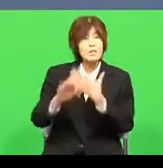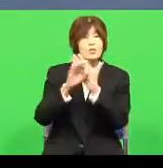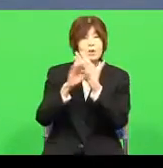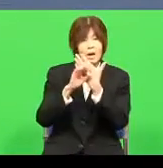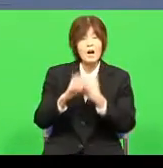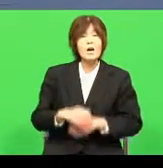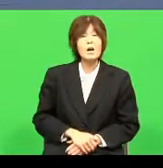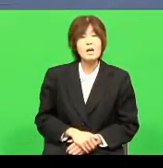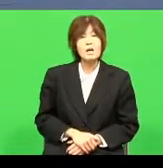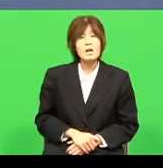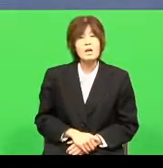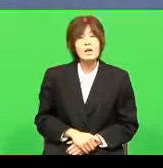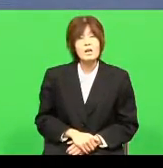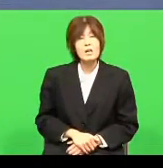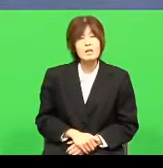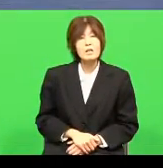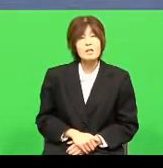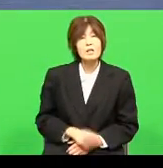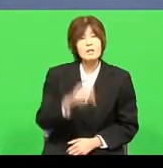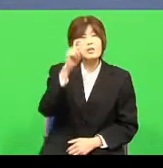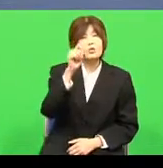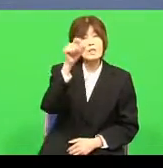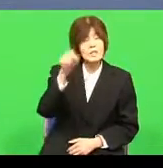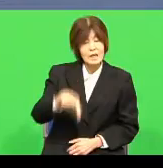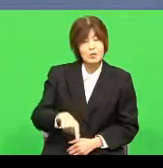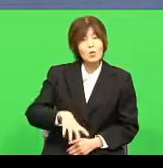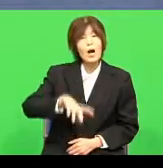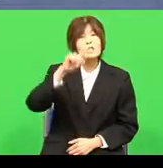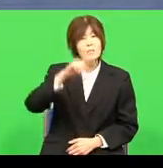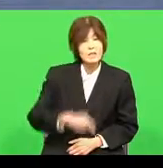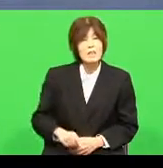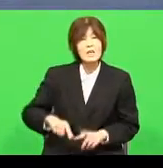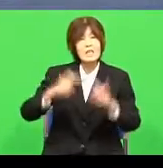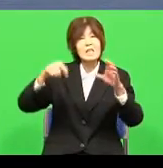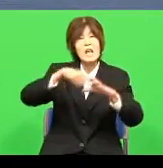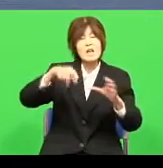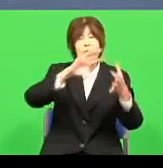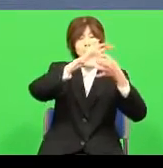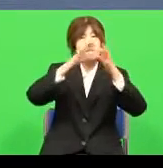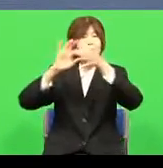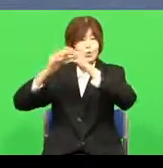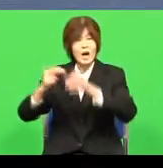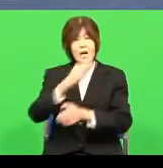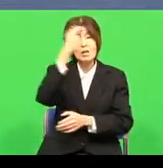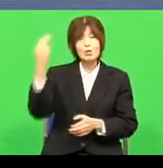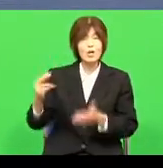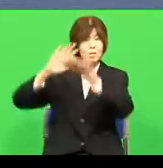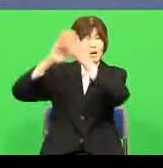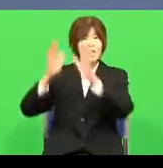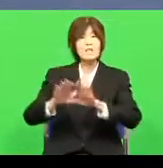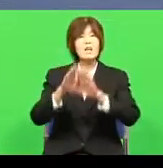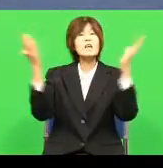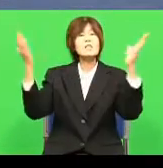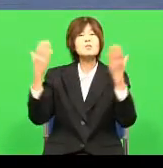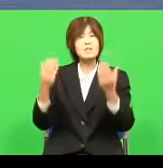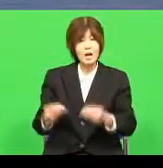例えば比較的最近で言うと11月何時目にエリンピックの県内が行われ